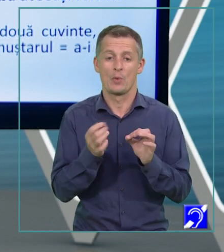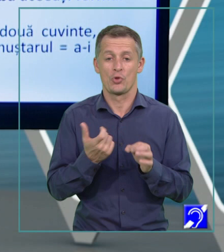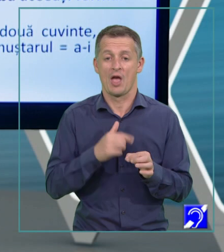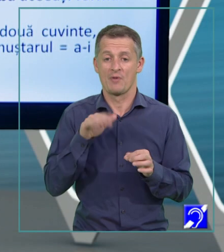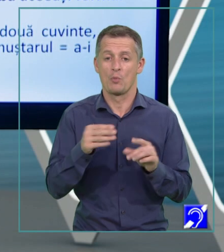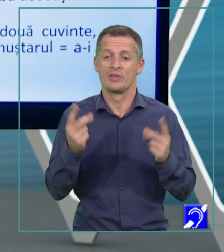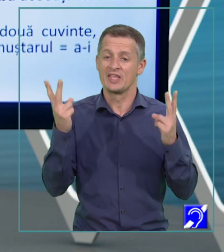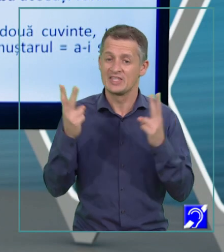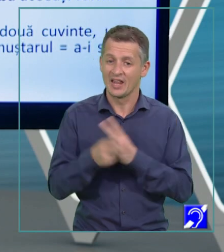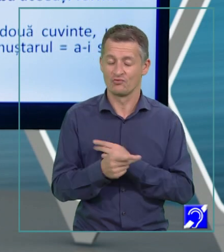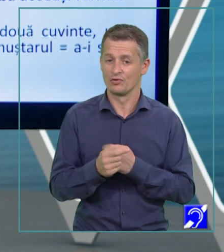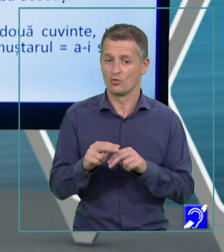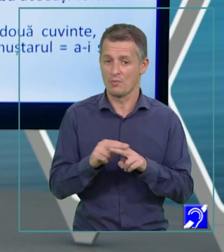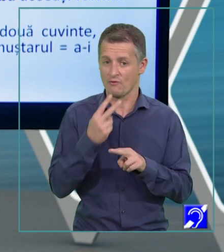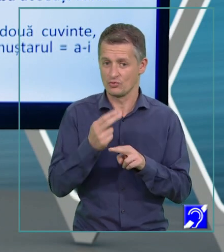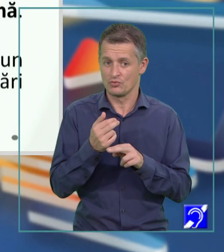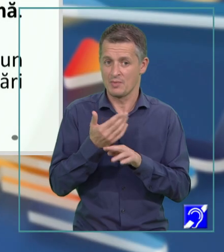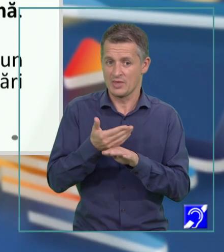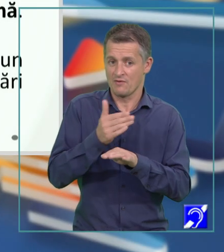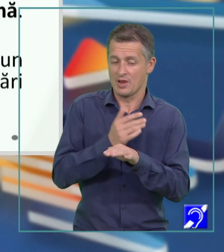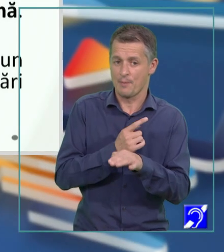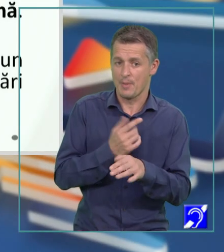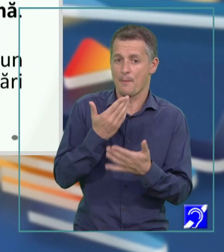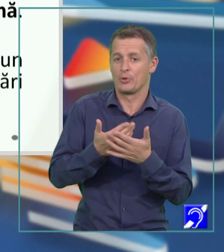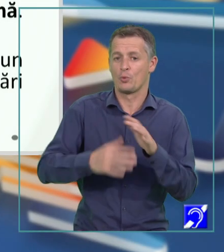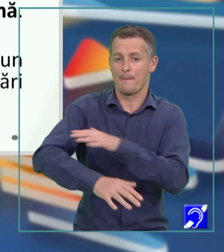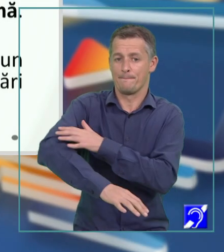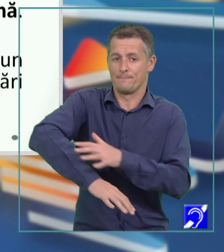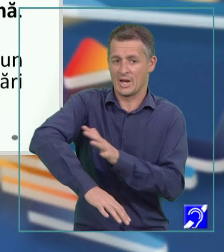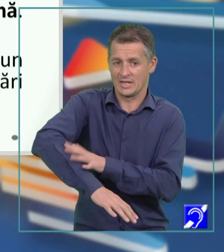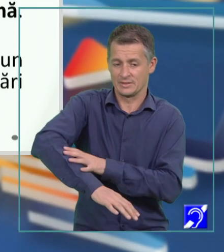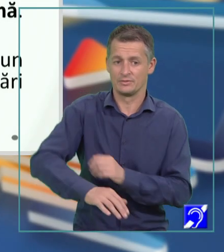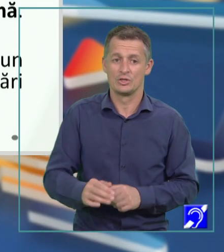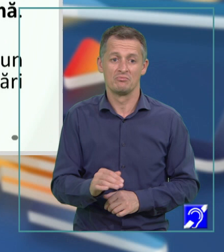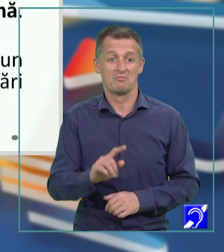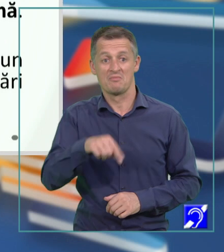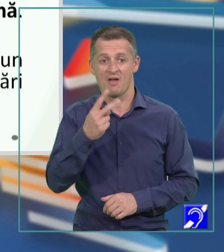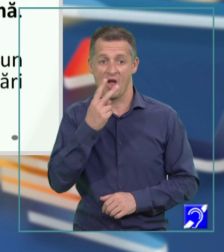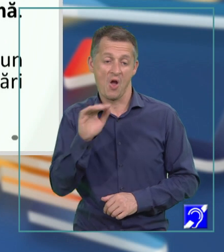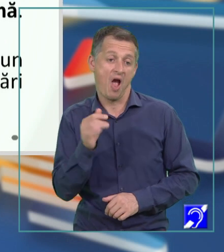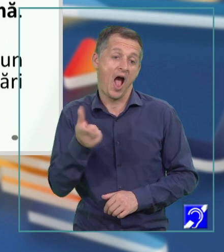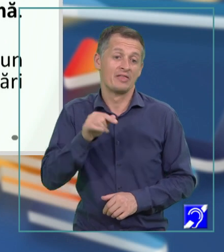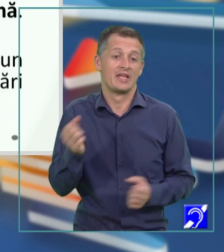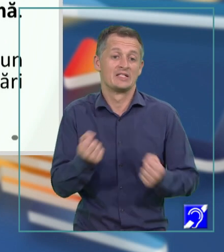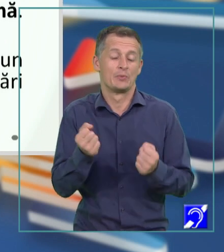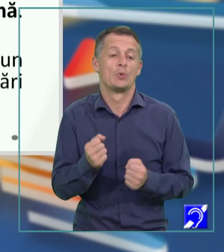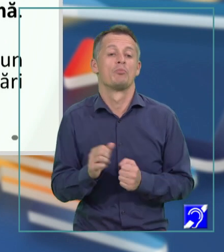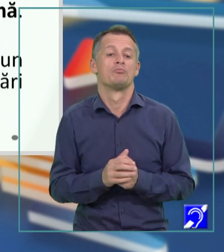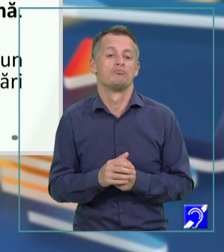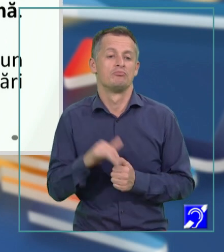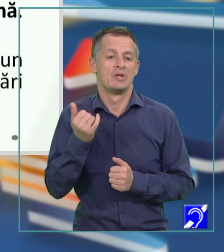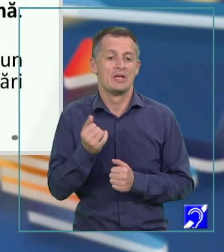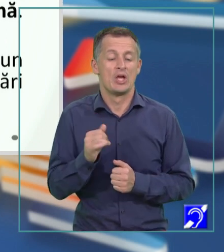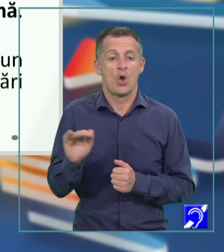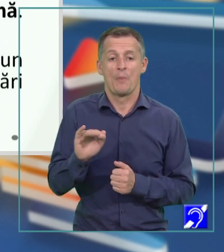sensuri, cum am văzut mai devreme în cazul lui Braț. Iată un alt exemplu. Copilul vecinilor este tare deștept. Deștept aici